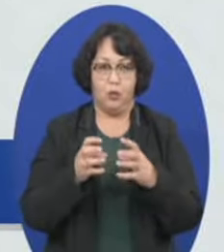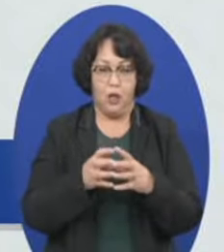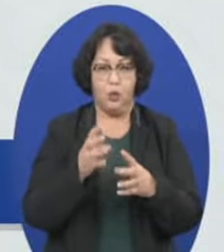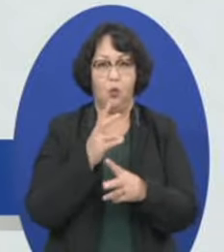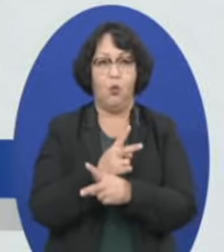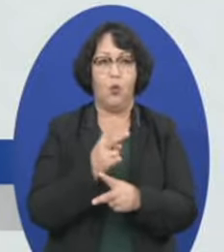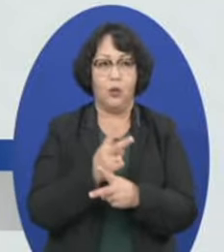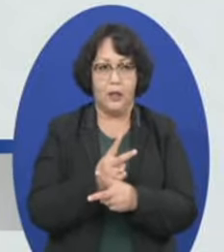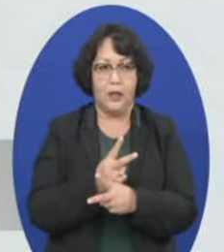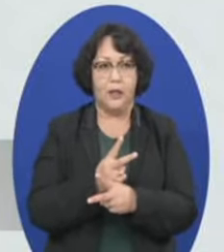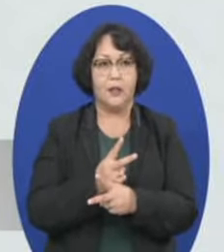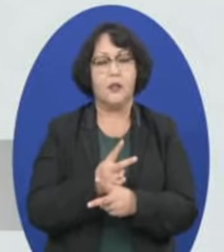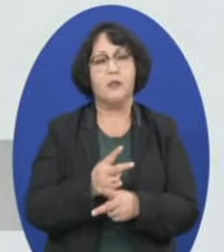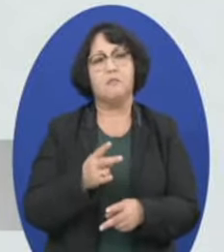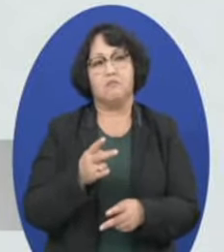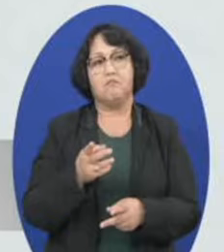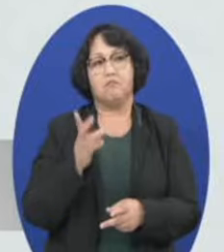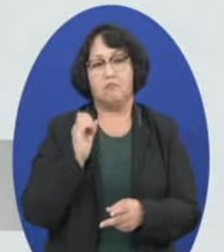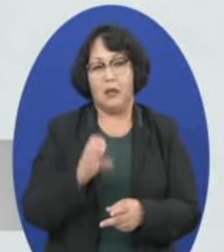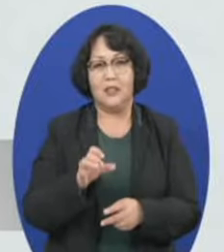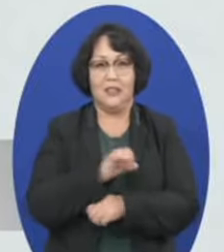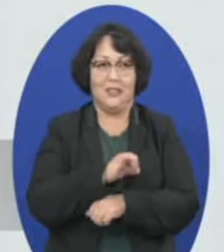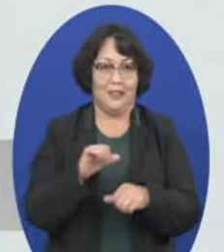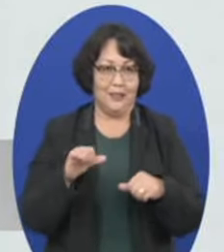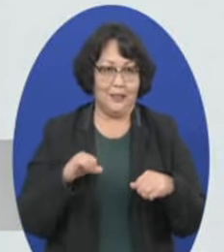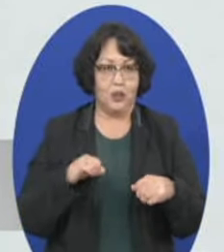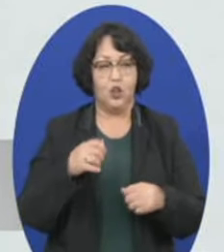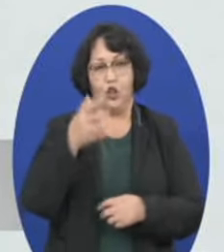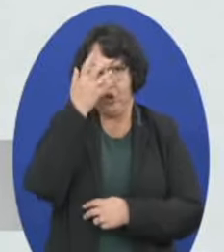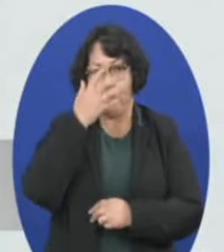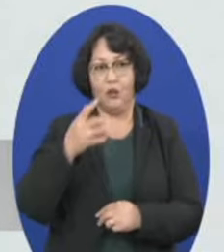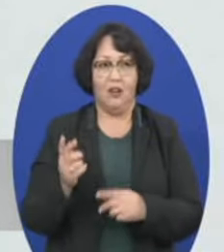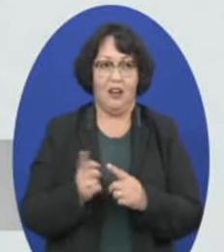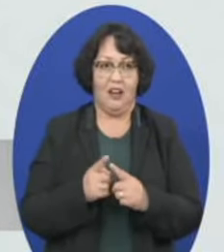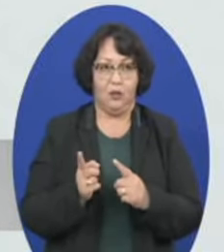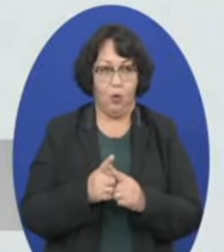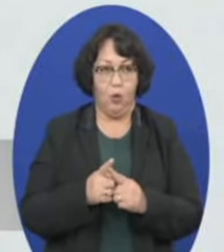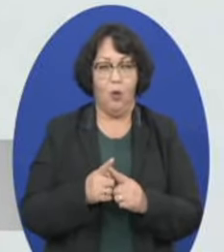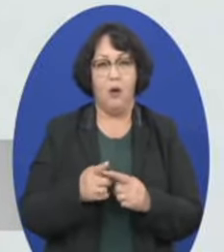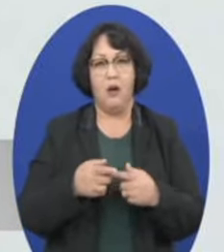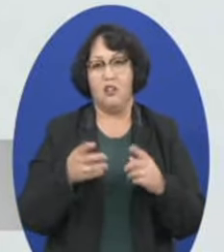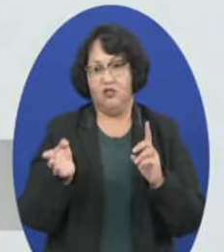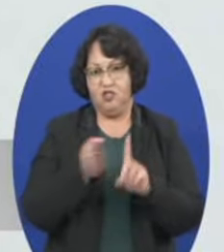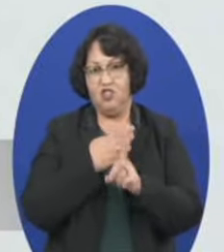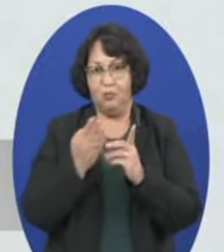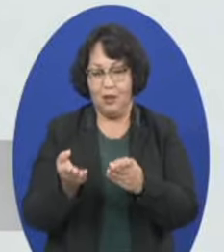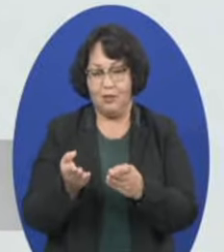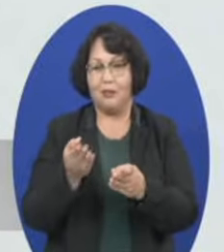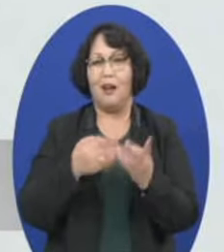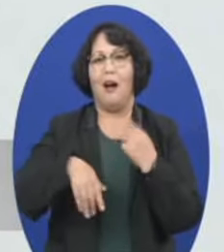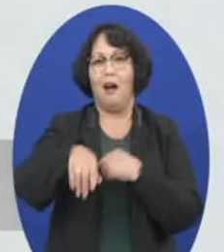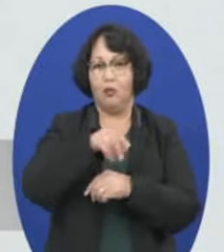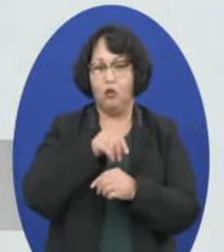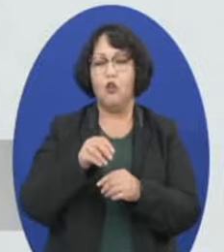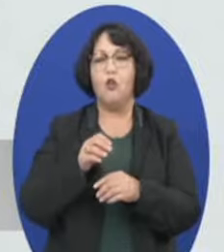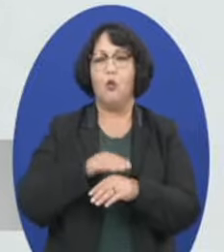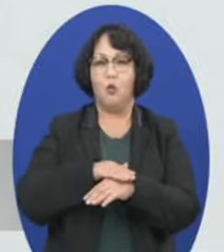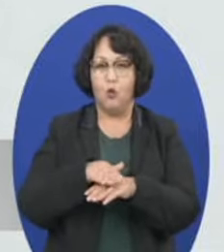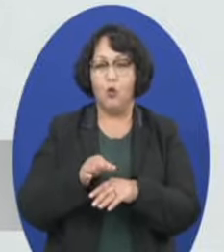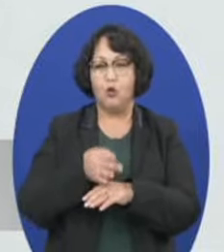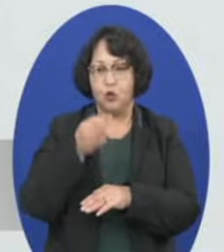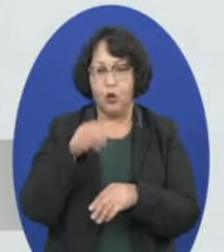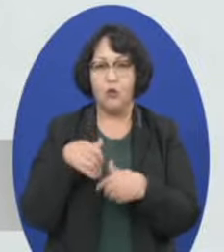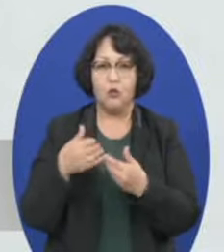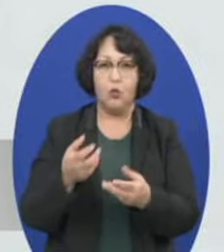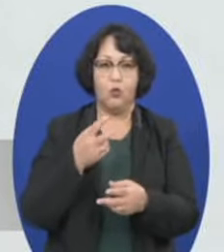бүтээлийн хуулиуд болон одоо бас одоо иргэдтэй төр одоо төмөр нутгаа үзүүлсэн бол бас өршөөдөг инэрэнгүй хангалттай энэ одоо өршөөлийн хууль